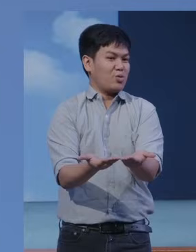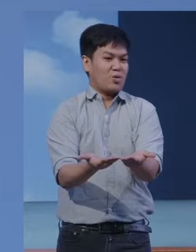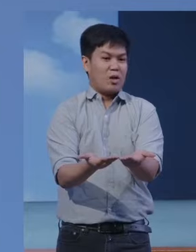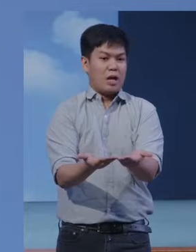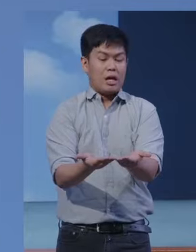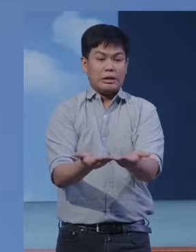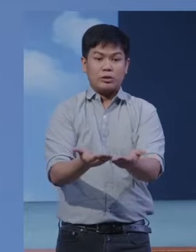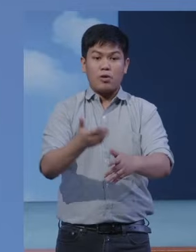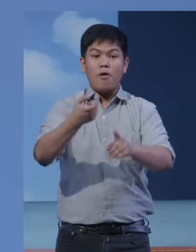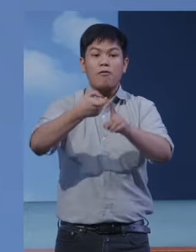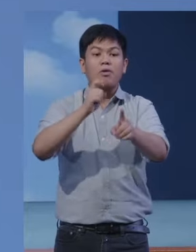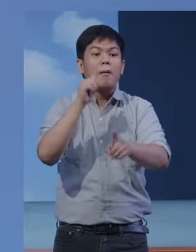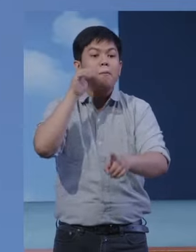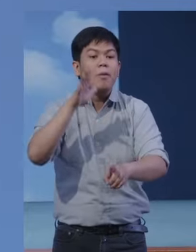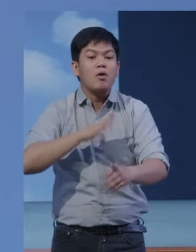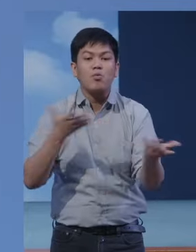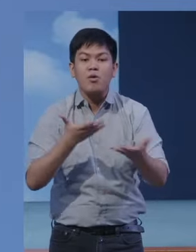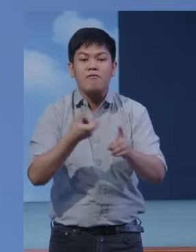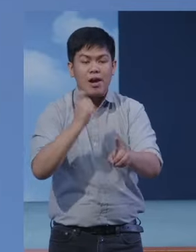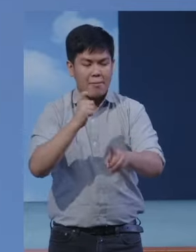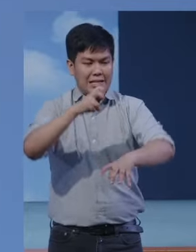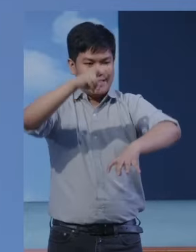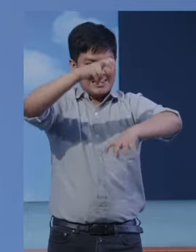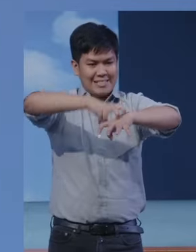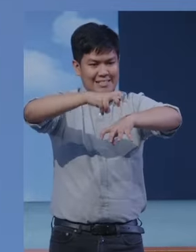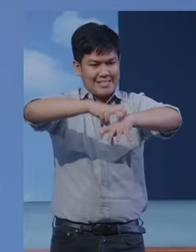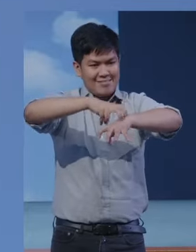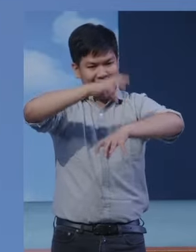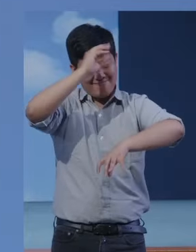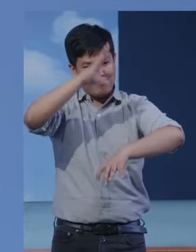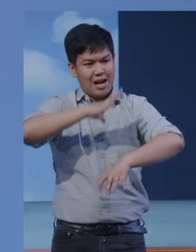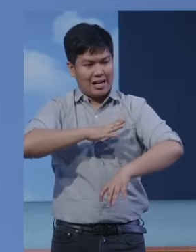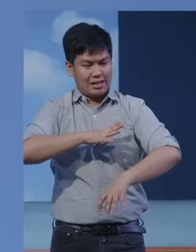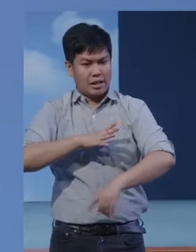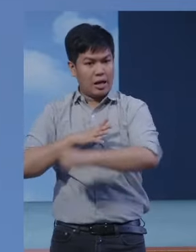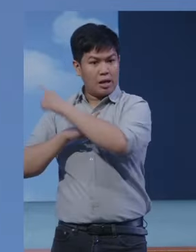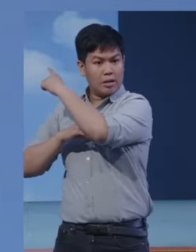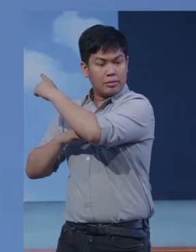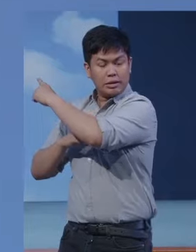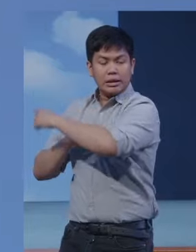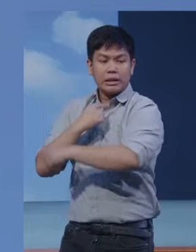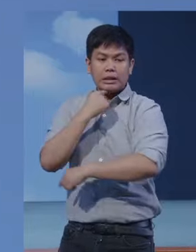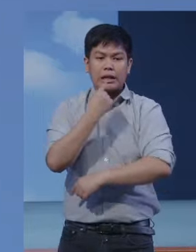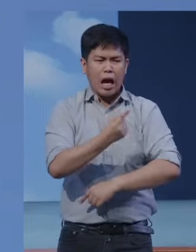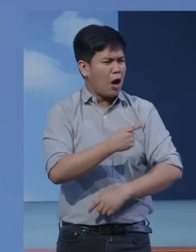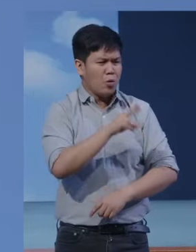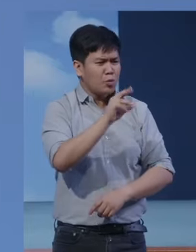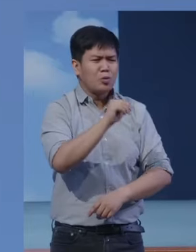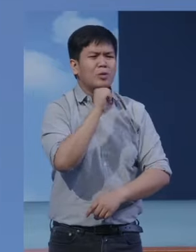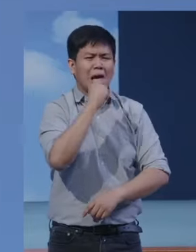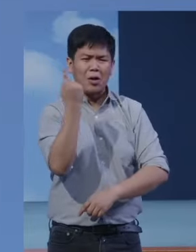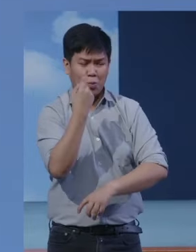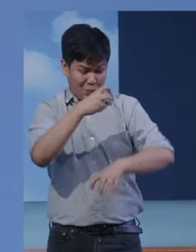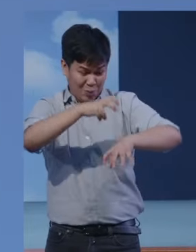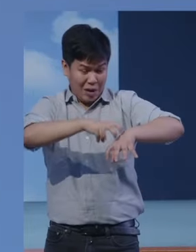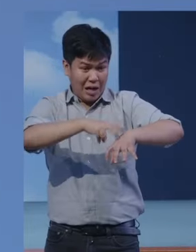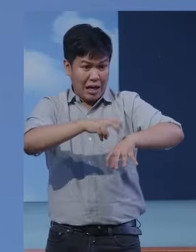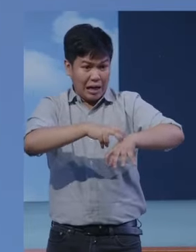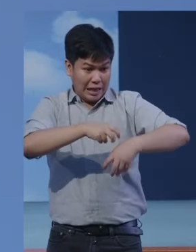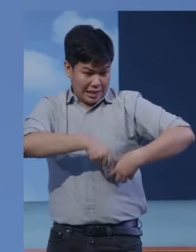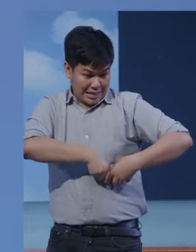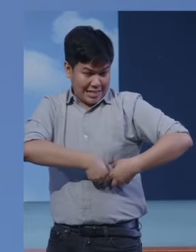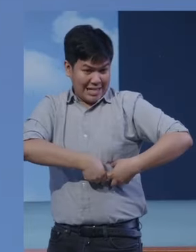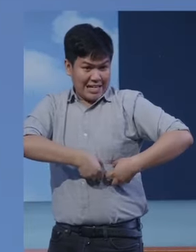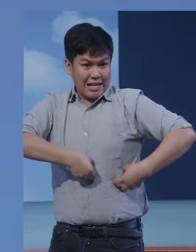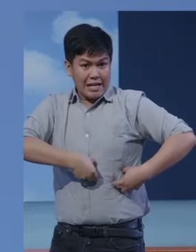lalaki ang babae Alam niyo hindi lang po buto kasi he opened up his ribs May kasama pong